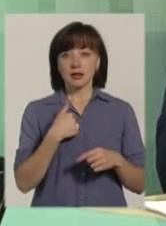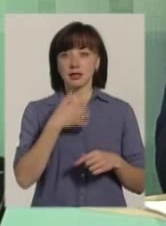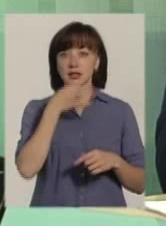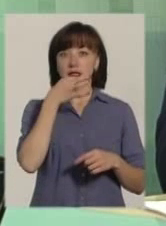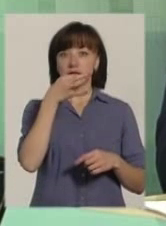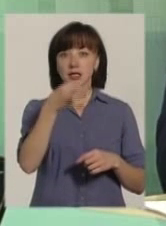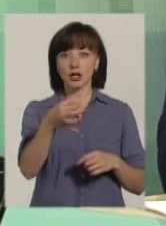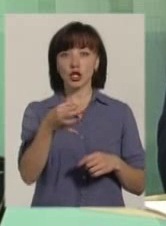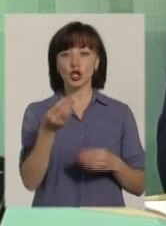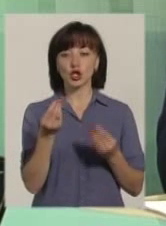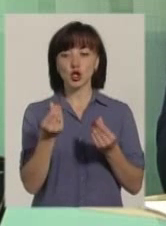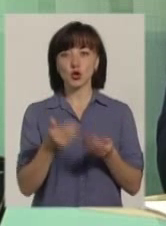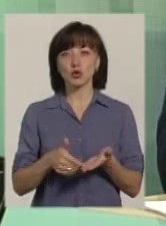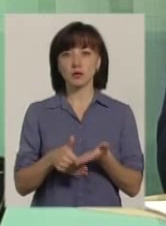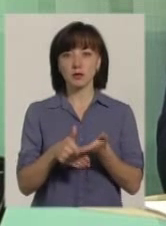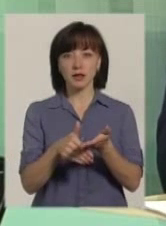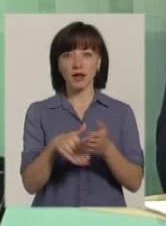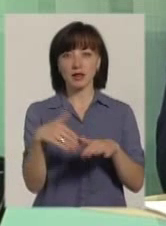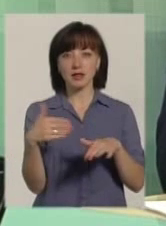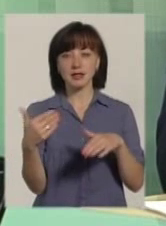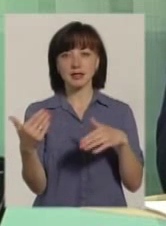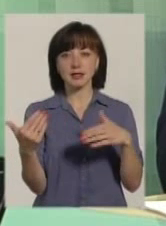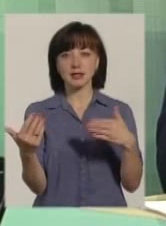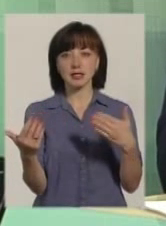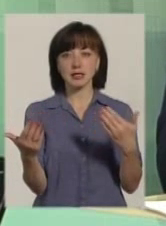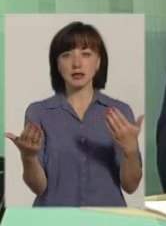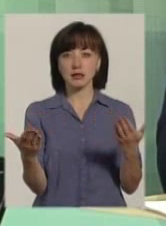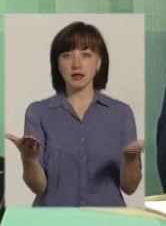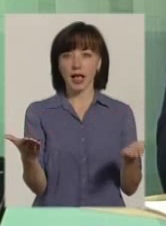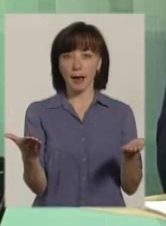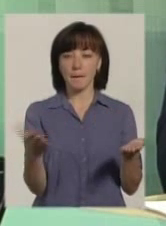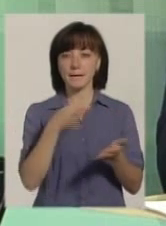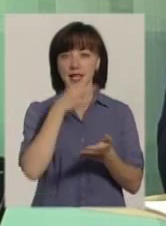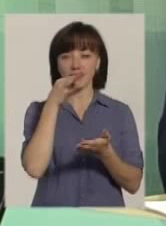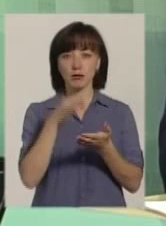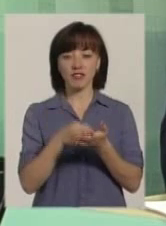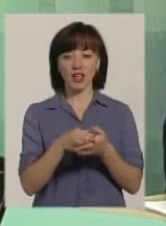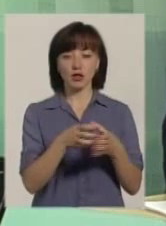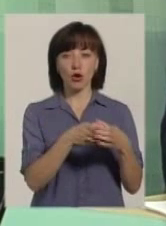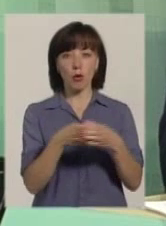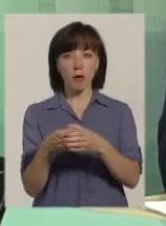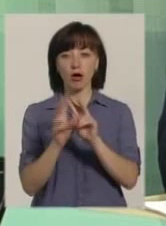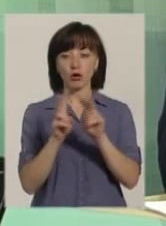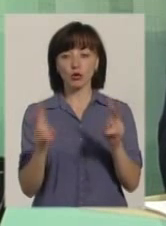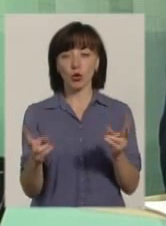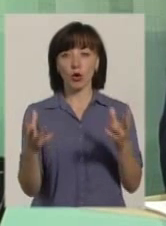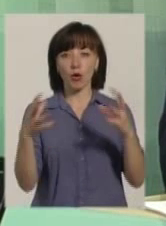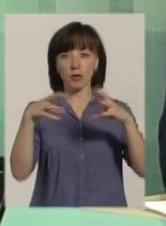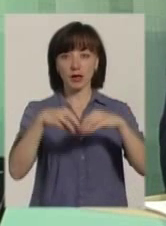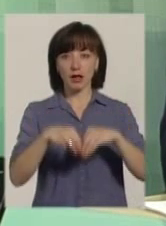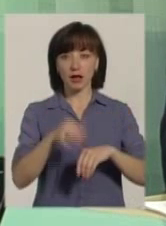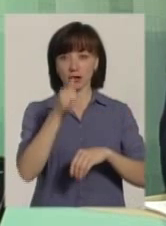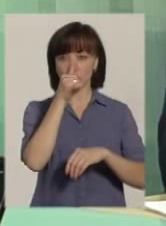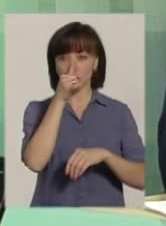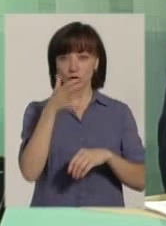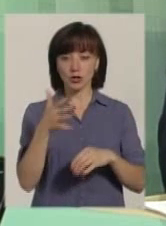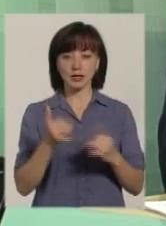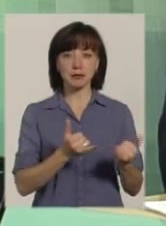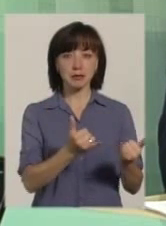тут ключове. Тобто це взаємна відповідальність і тої громади, яка не може об'єднатися до самодостатньої, не